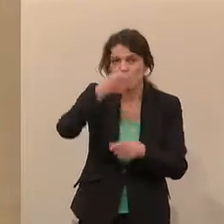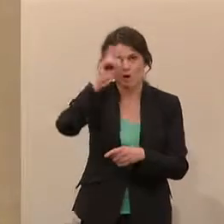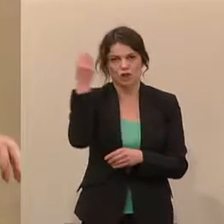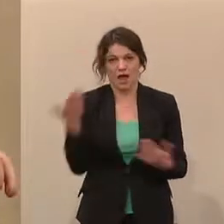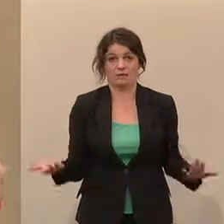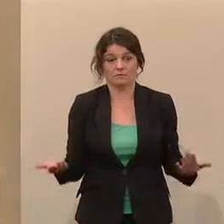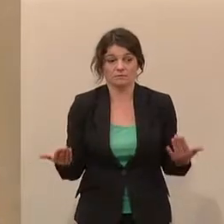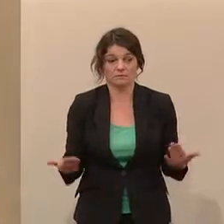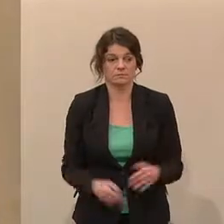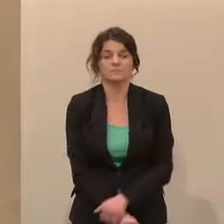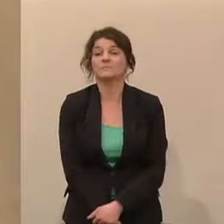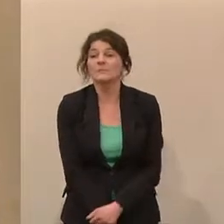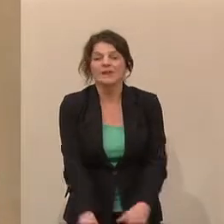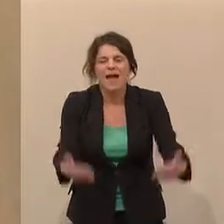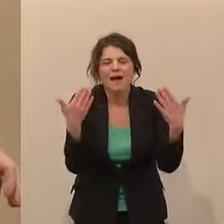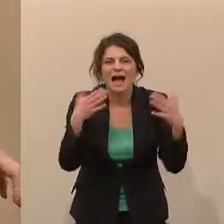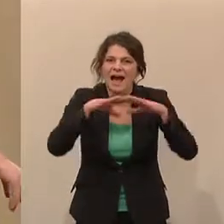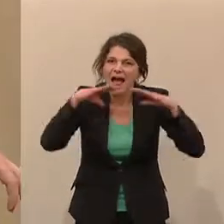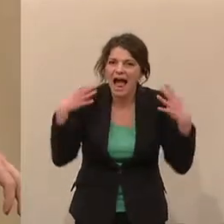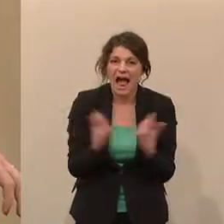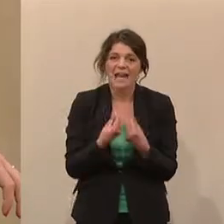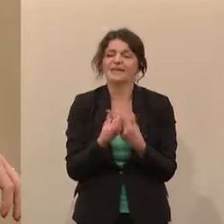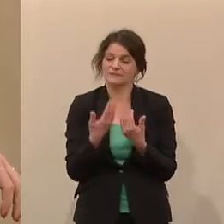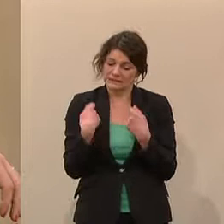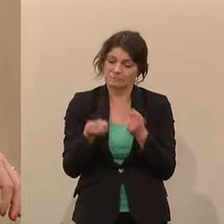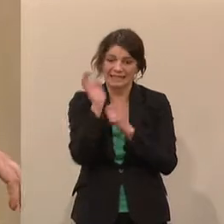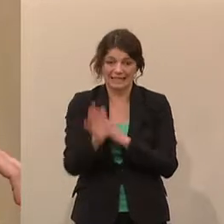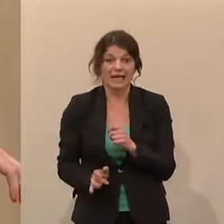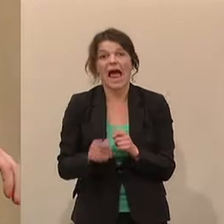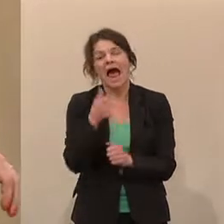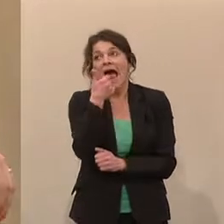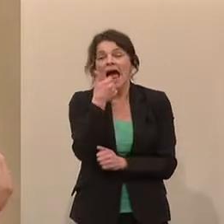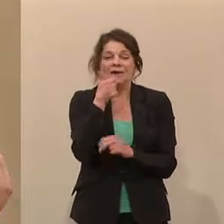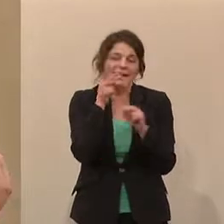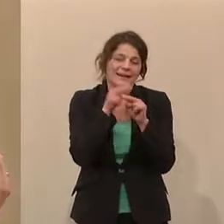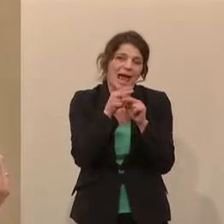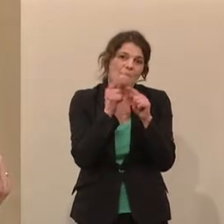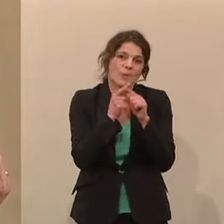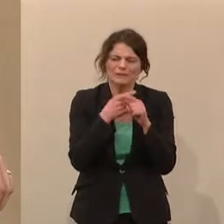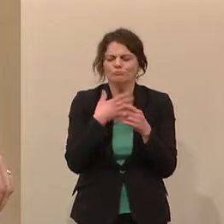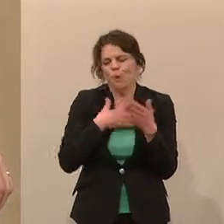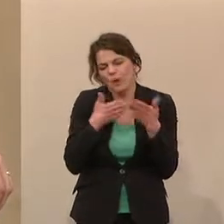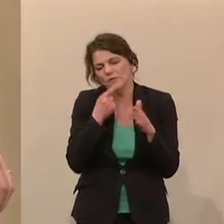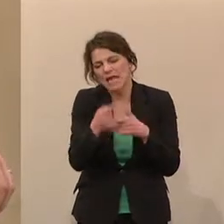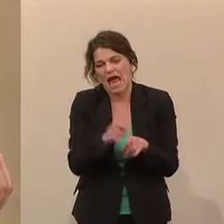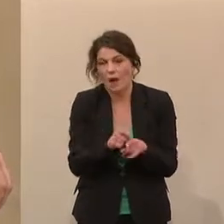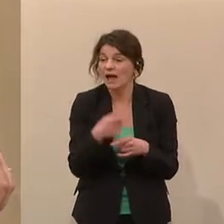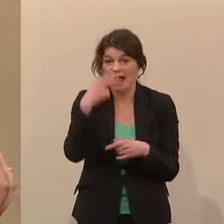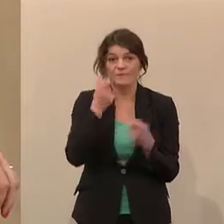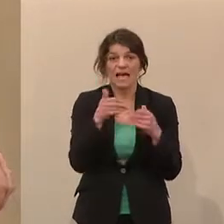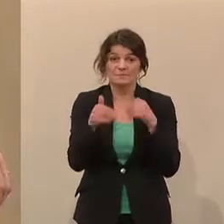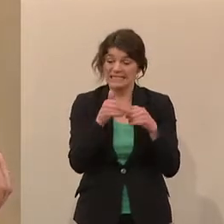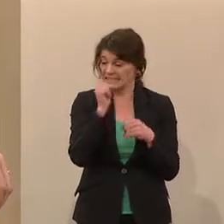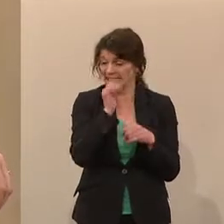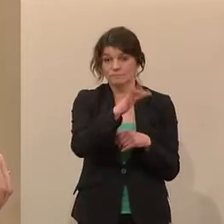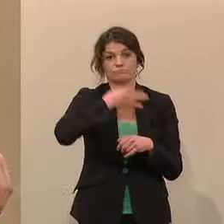können aber alles was zu recht zu kritisieren es gibt einen kleinen lichtblick denen ihnen nicht vorenthalten möchte finanzminister hat gestern